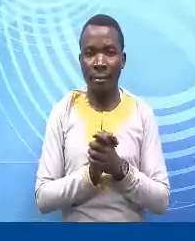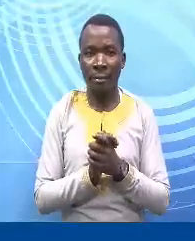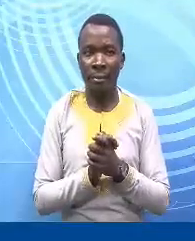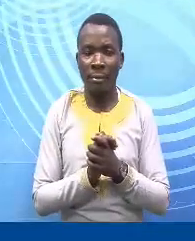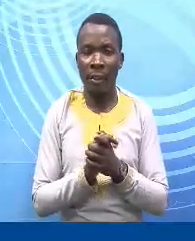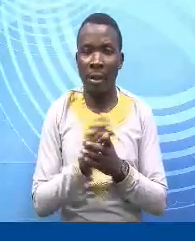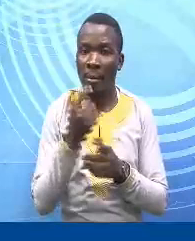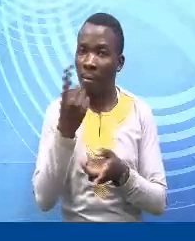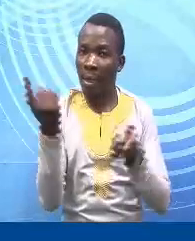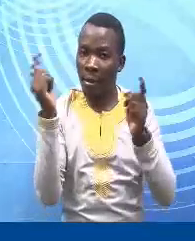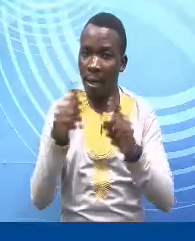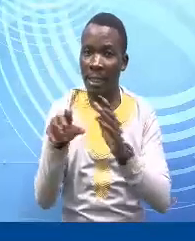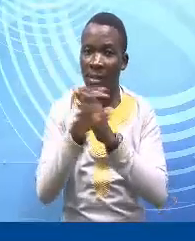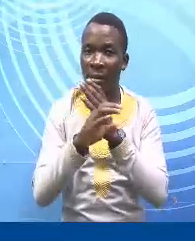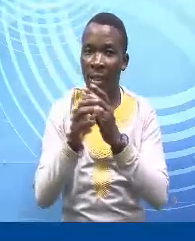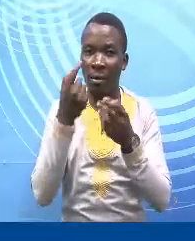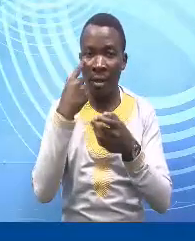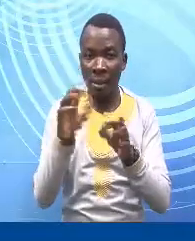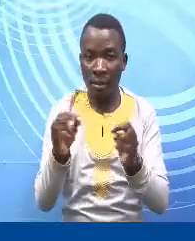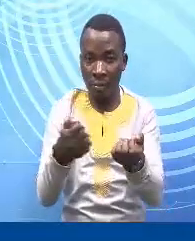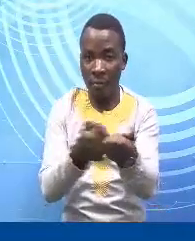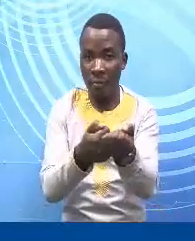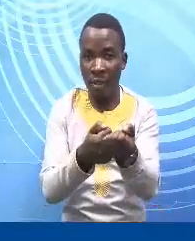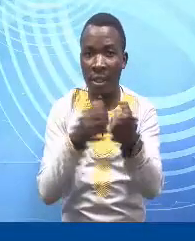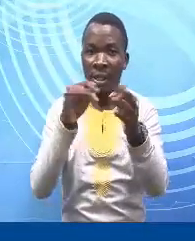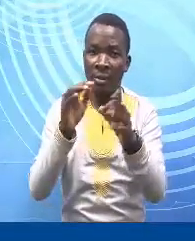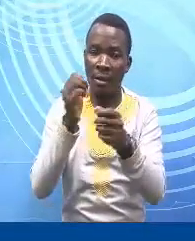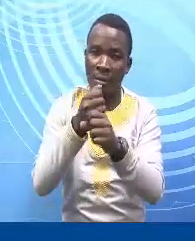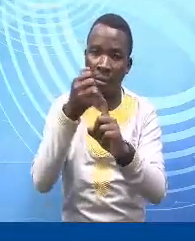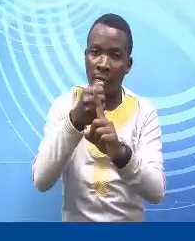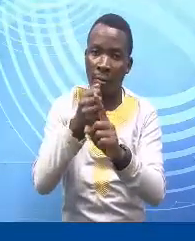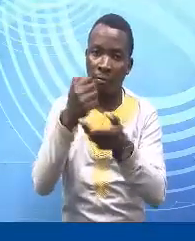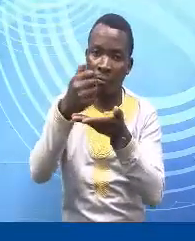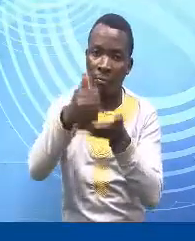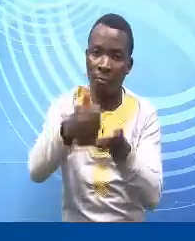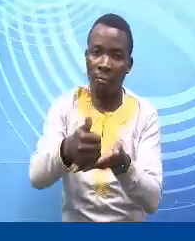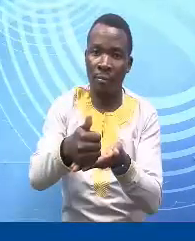babwire baze ku kagari serivisi twabakorera niba ari ubuvugizi tubafashe